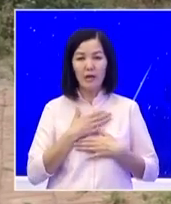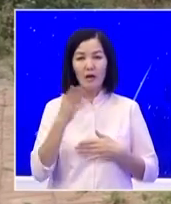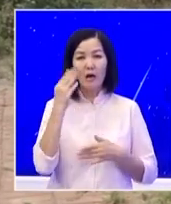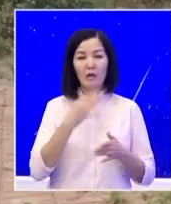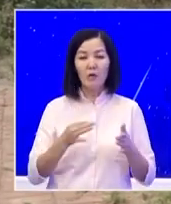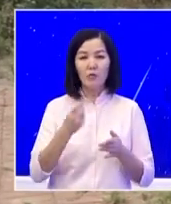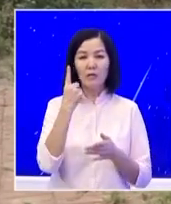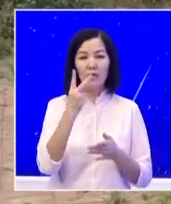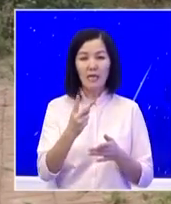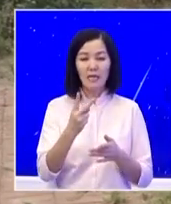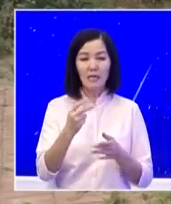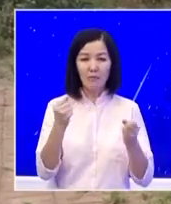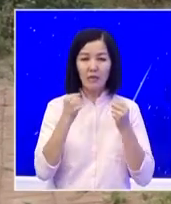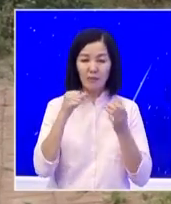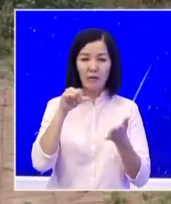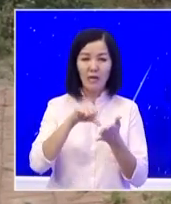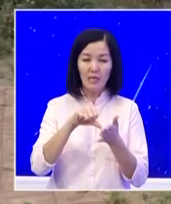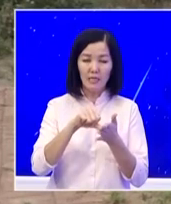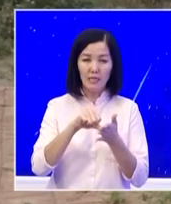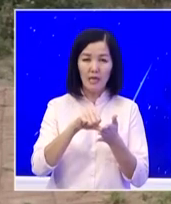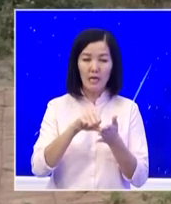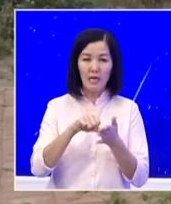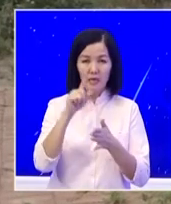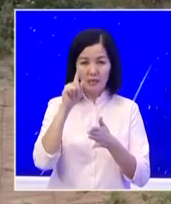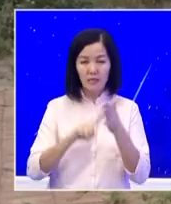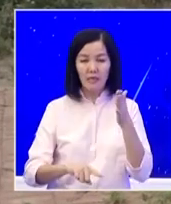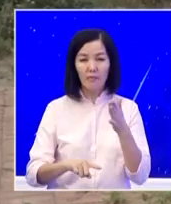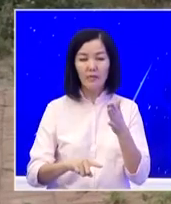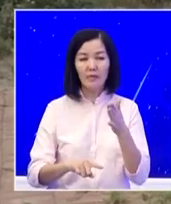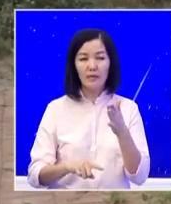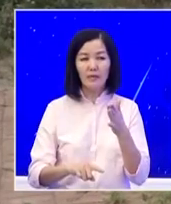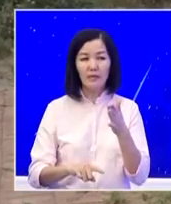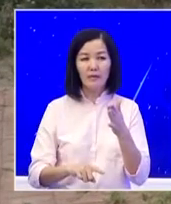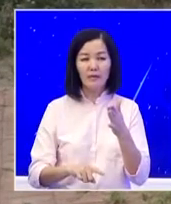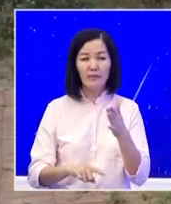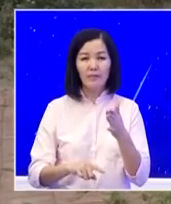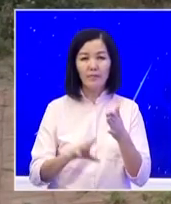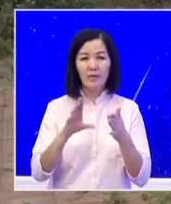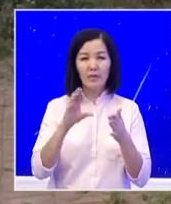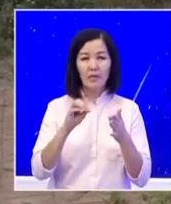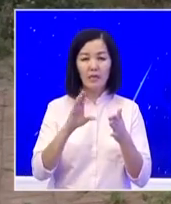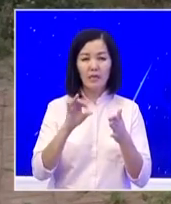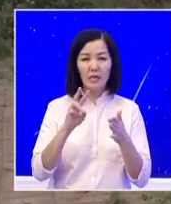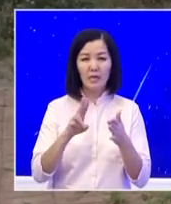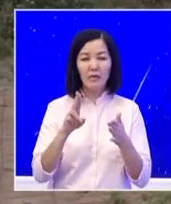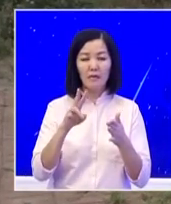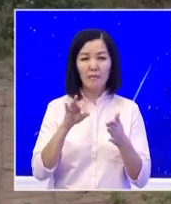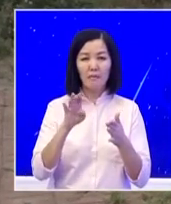облысынан екі баламыз үміт күтіп отырмыз. Және Құрбай Висқар, Данилов